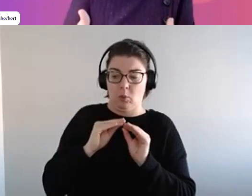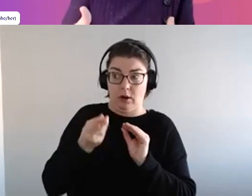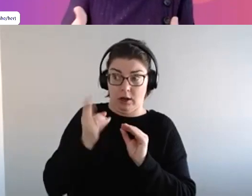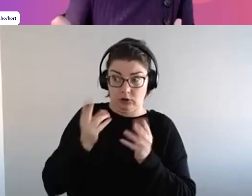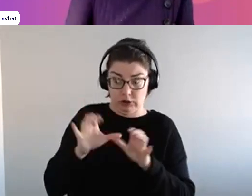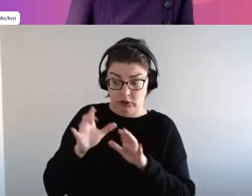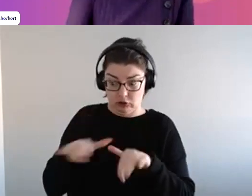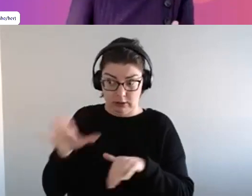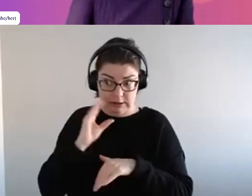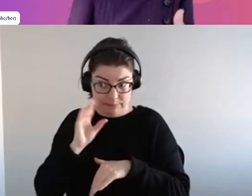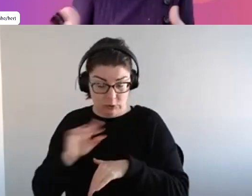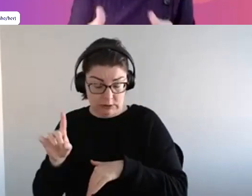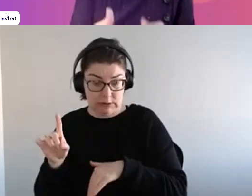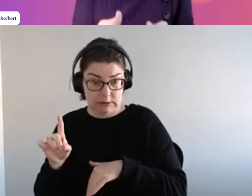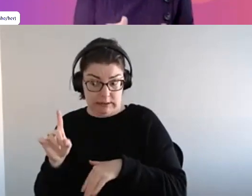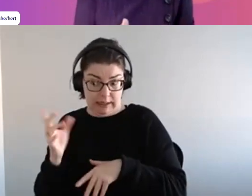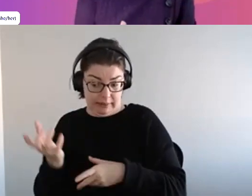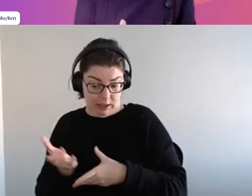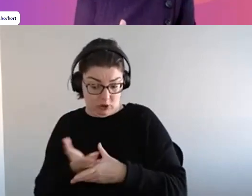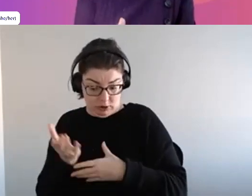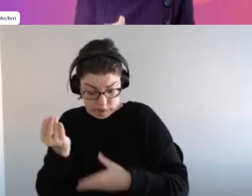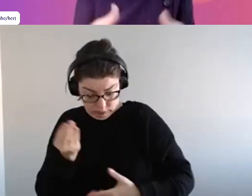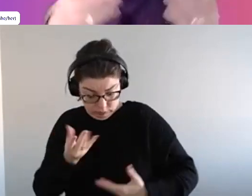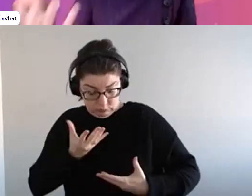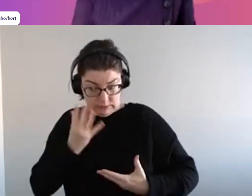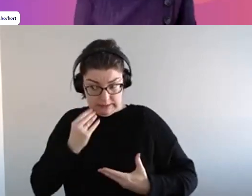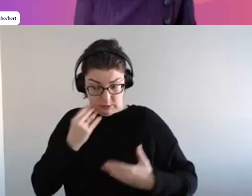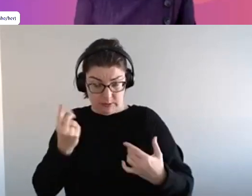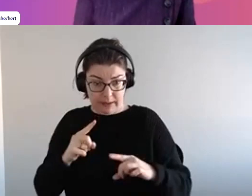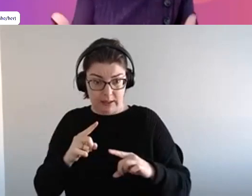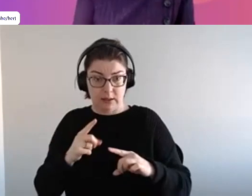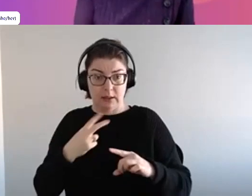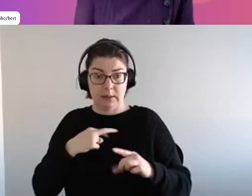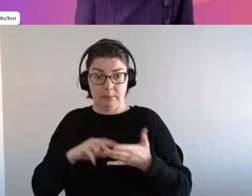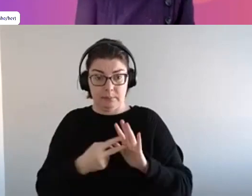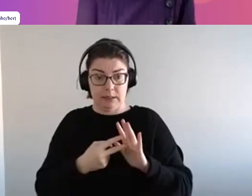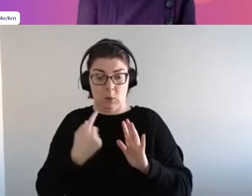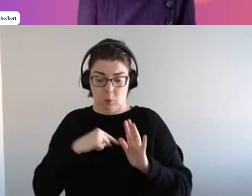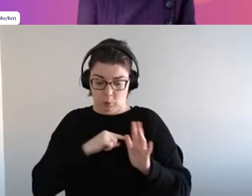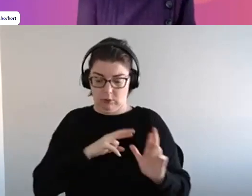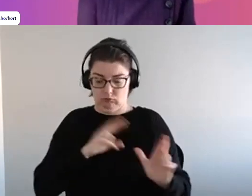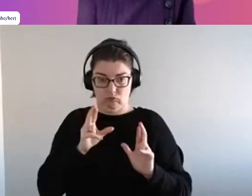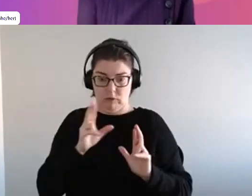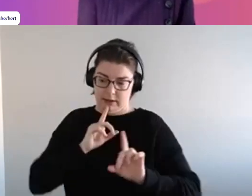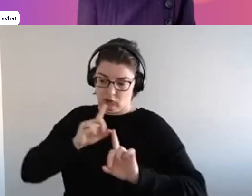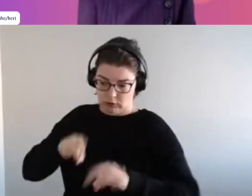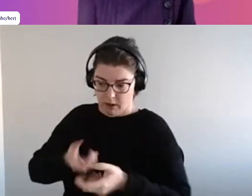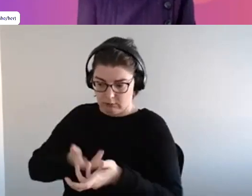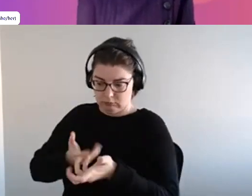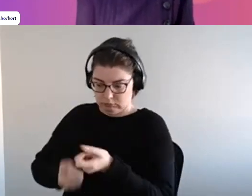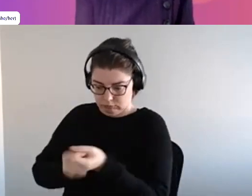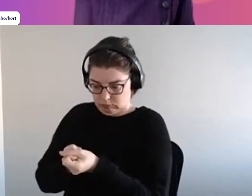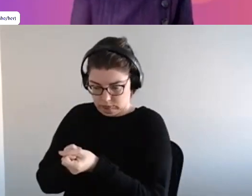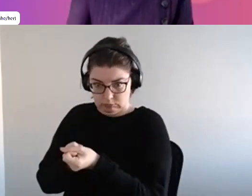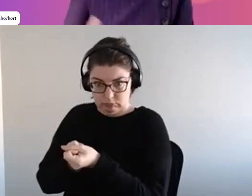mis en comprend ses enjeux et si l'enfant partage ses expériences en cette maintien et bien on